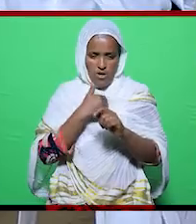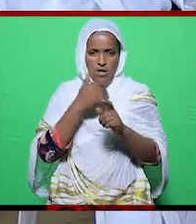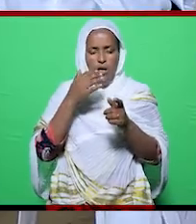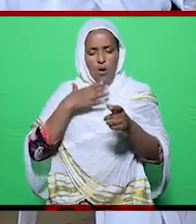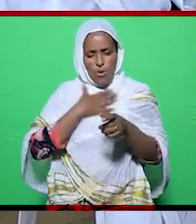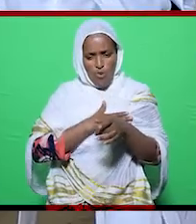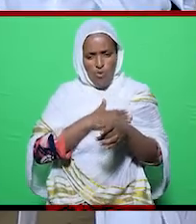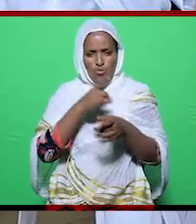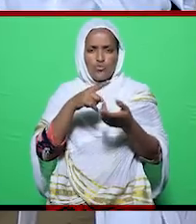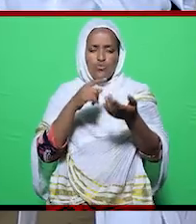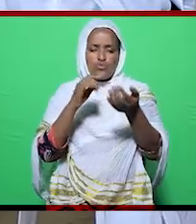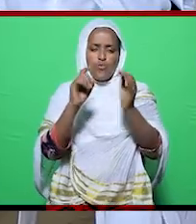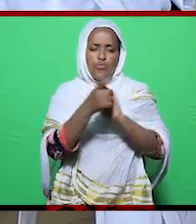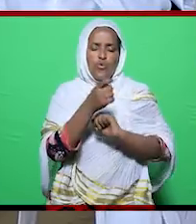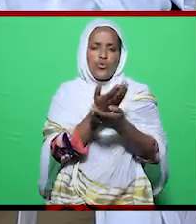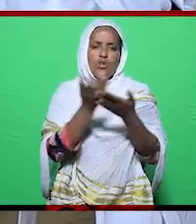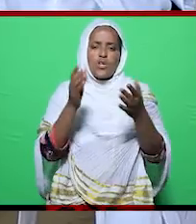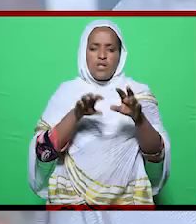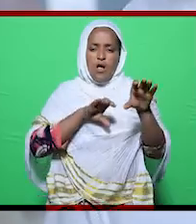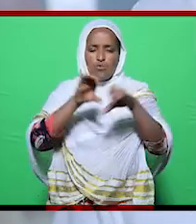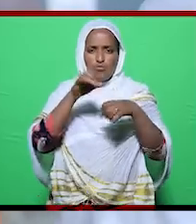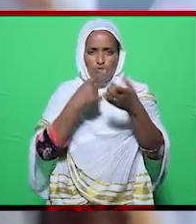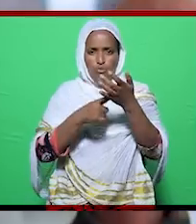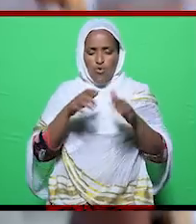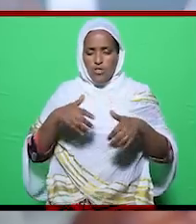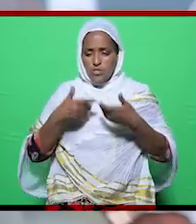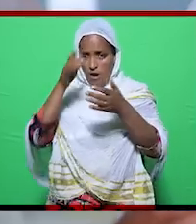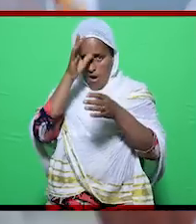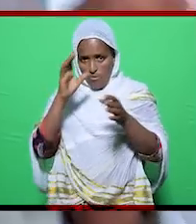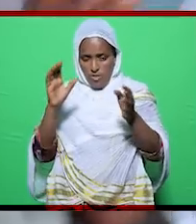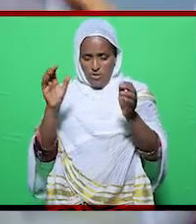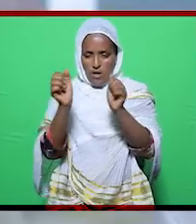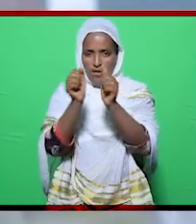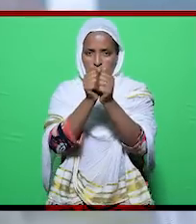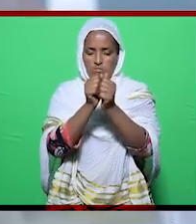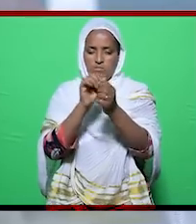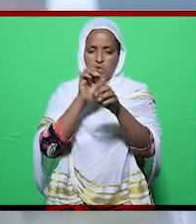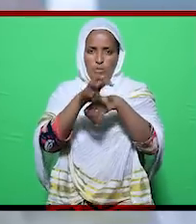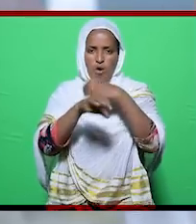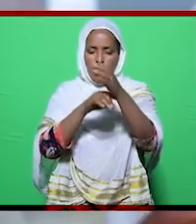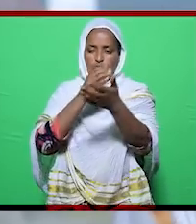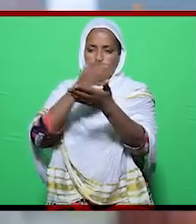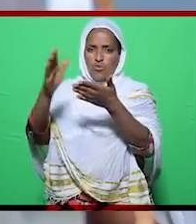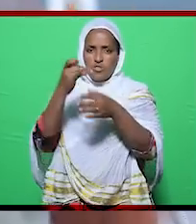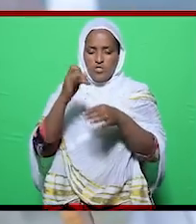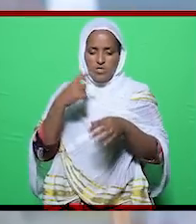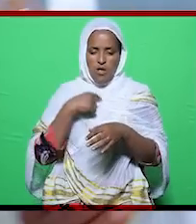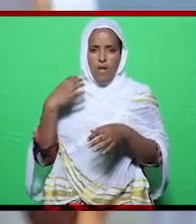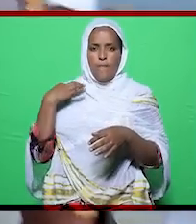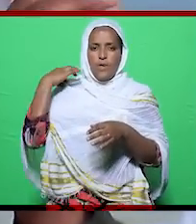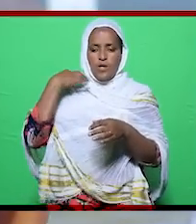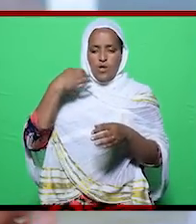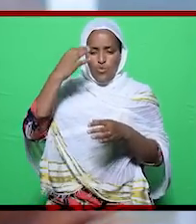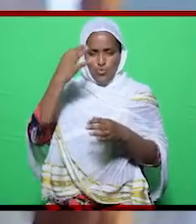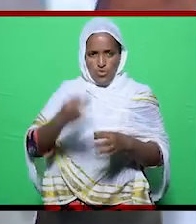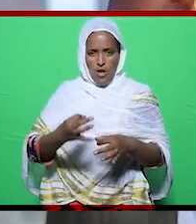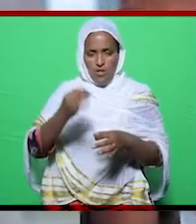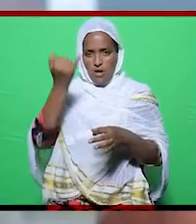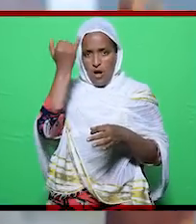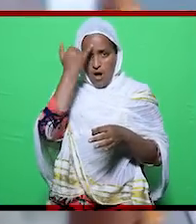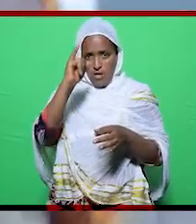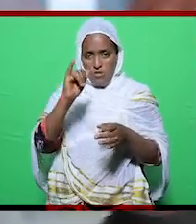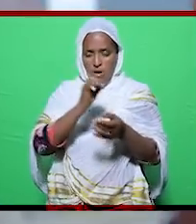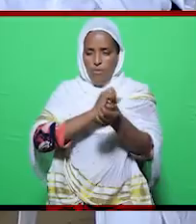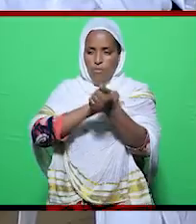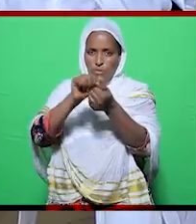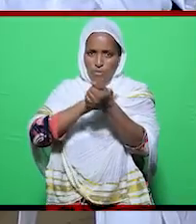አንዱ ይሄ ነው። በቅዱሳት ሥዕላት ስለሚያስተምር አባቴ ይሄ ሥዕል እንዲሆነብኝ ልቀይረው እያሰብኩ ነው፣ ስለዚህ እስኪ ባኮትን የሚሆነውን ነገር